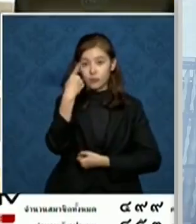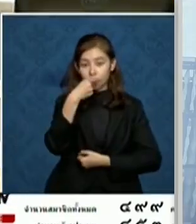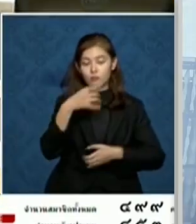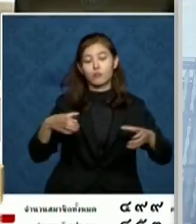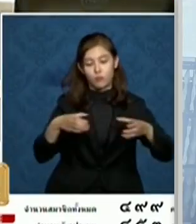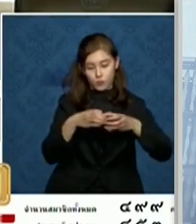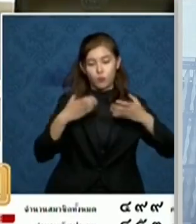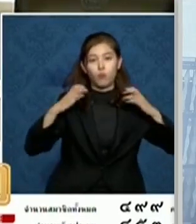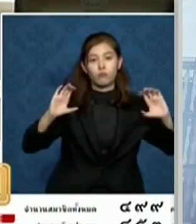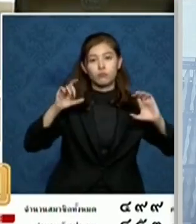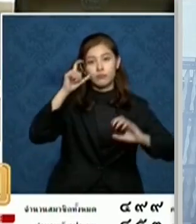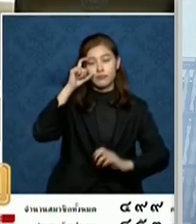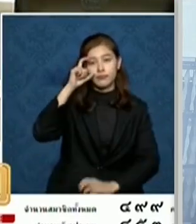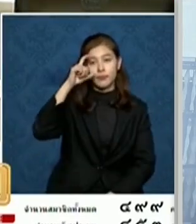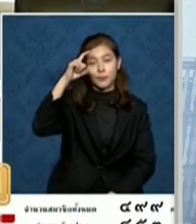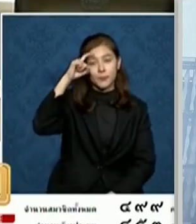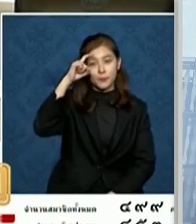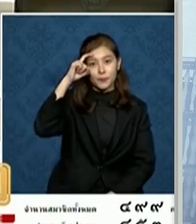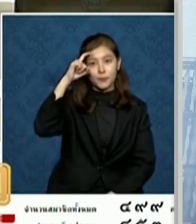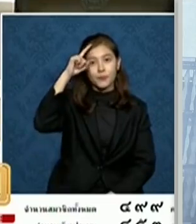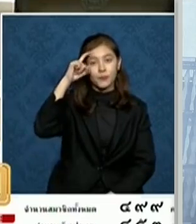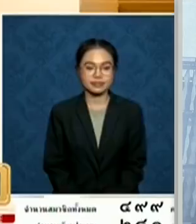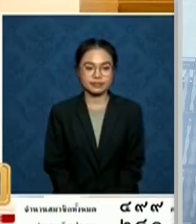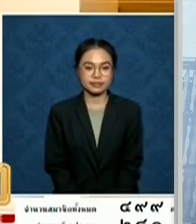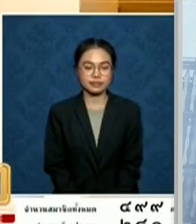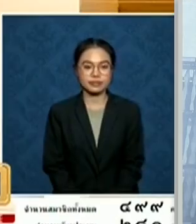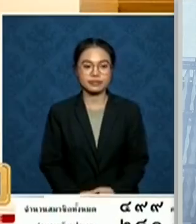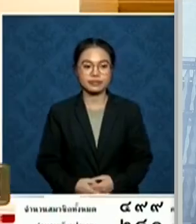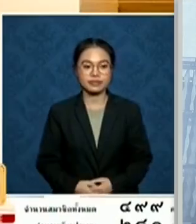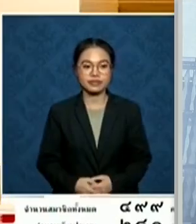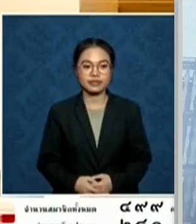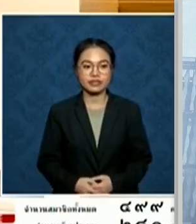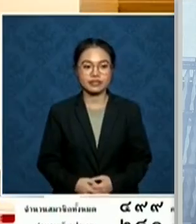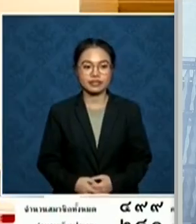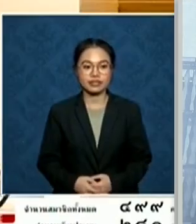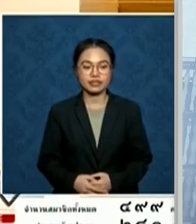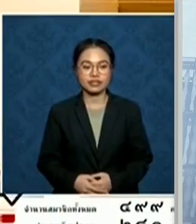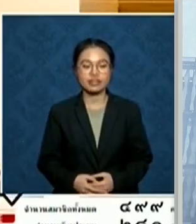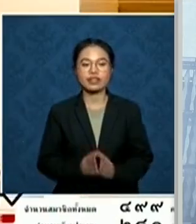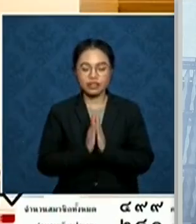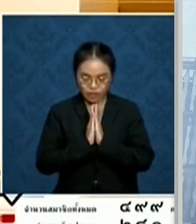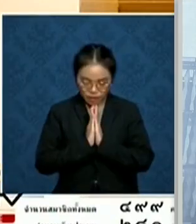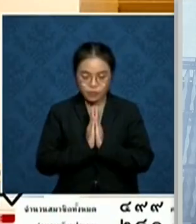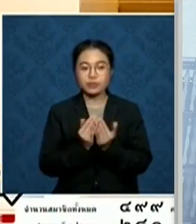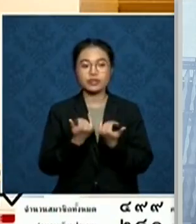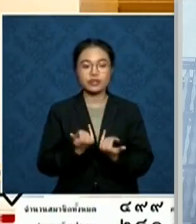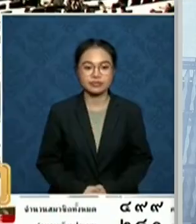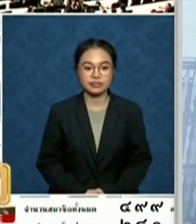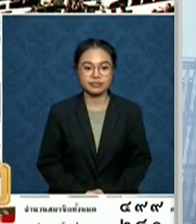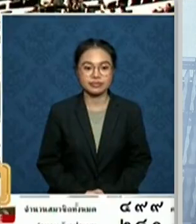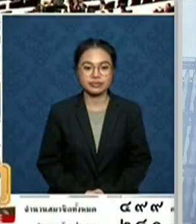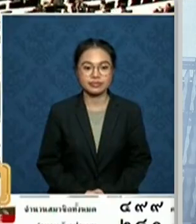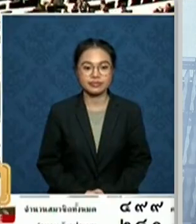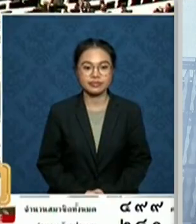ครบเทอมนะ่งเริ่มเ้าครบเทอมใช่คือที่พูดนี่ไม่ได้อะไรนะครับ 1คือเคยมีตัวแทนรัฐบาลหลายคนคนให้คำมั่นสัญญาไว้ว่าถ้ากู้ 500,000